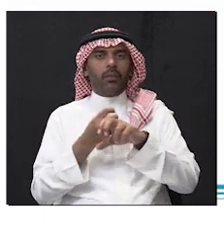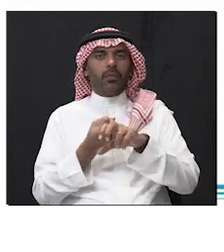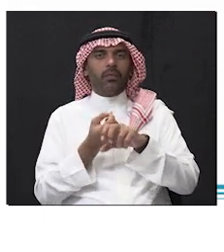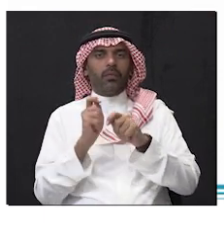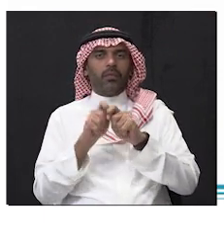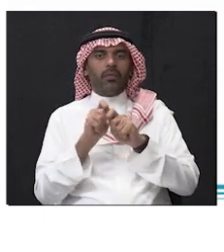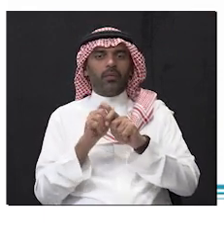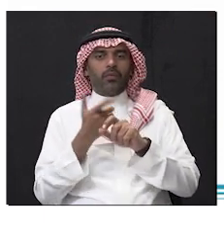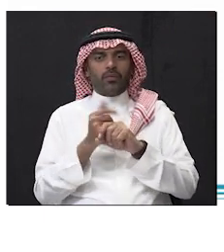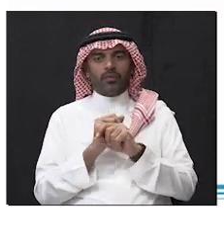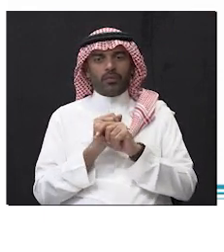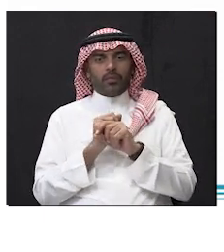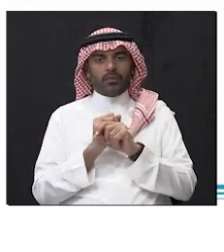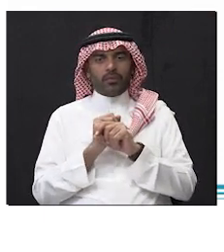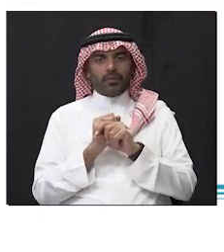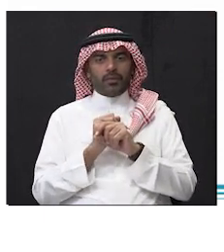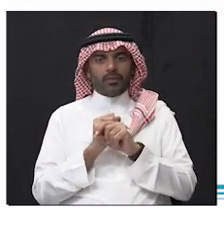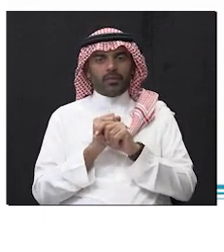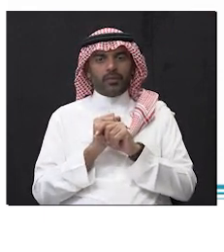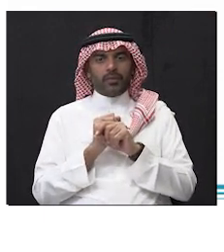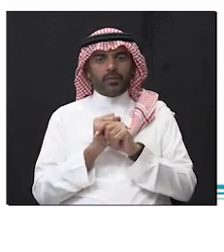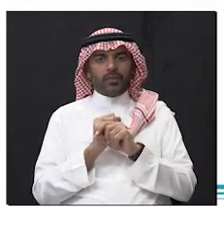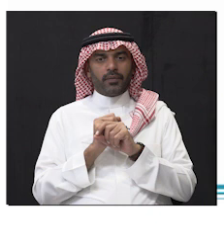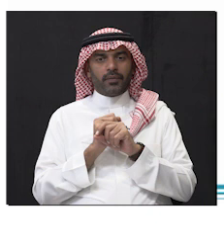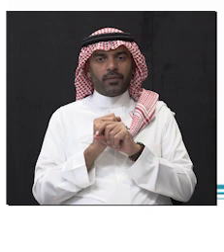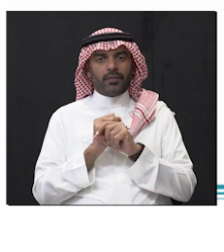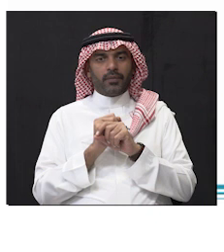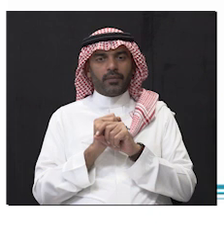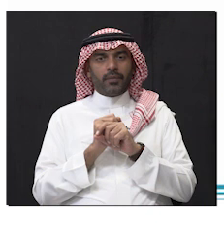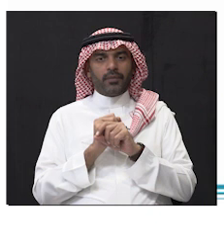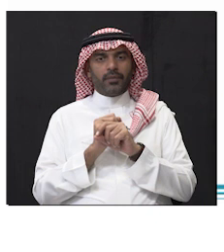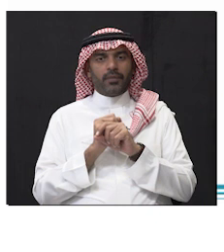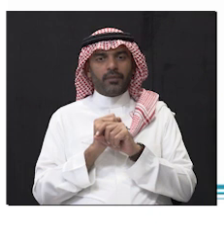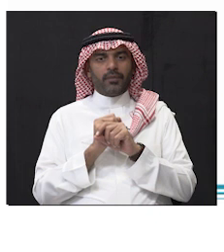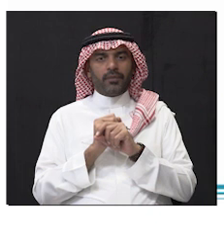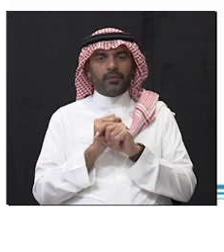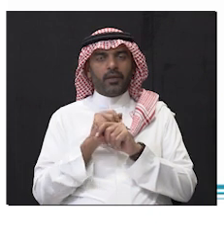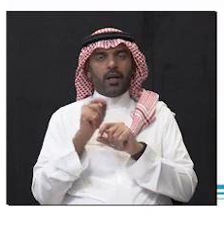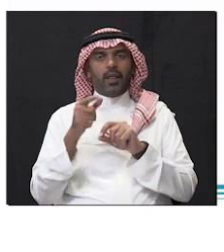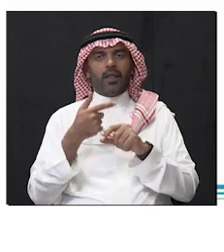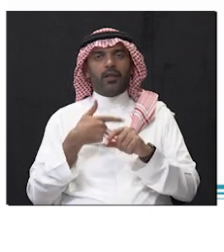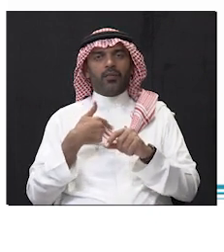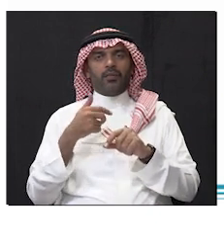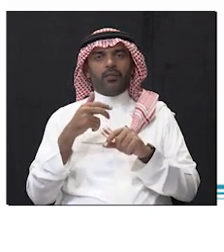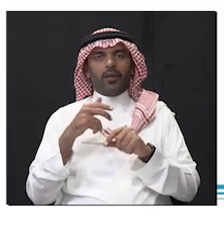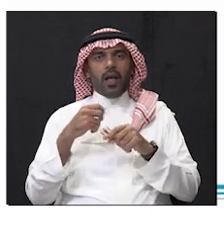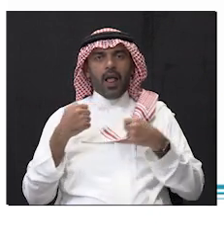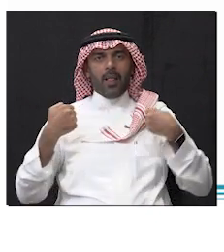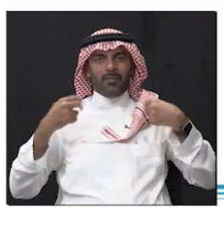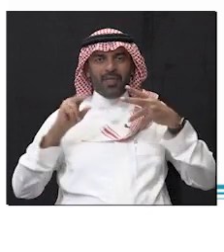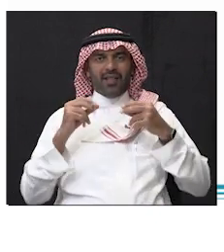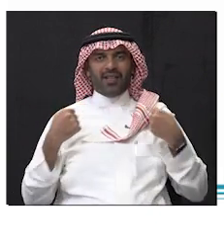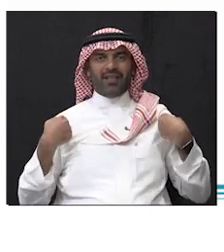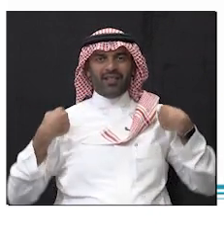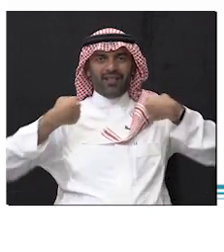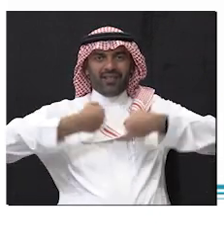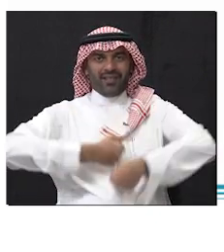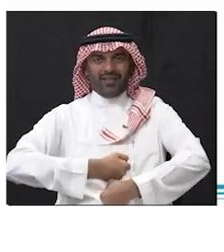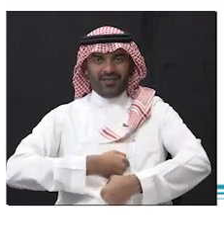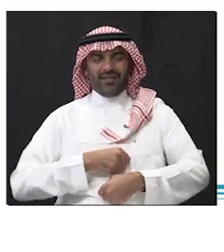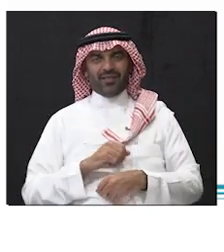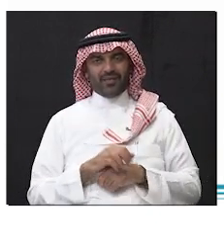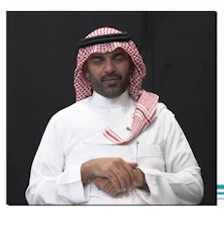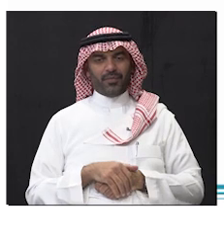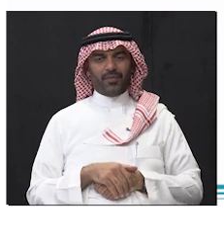من غشاء نسيجي رقيق يسمى أحسنتم العباءة. أحسنتم